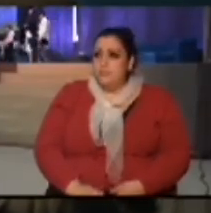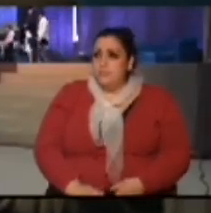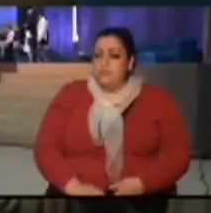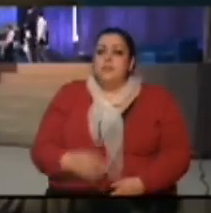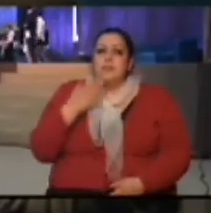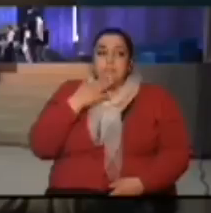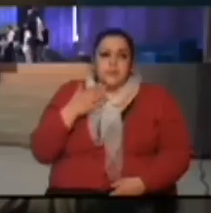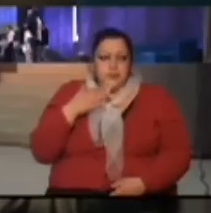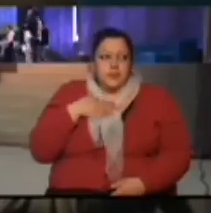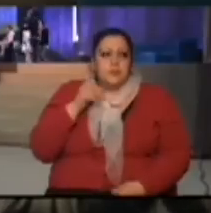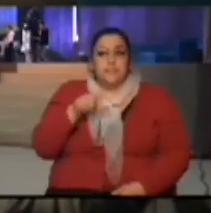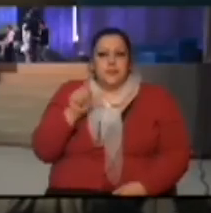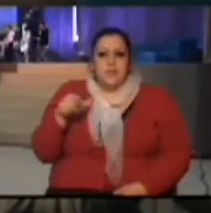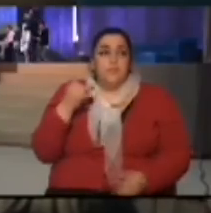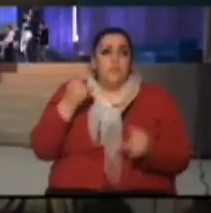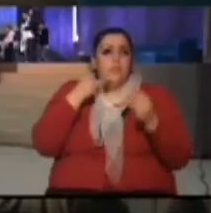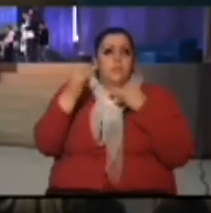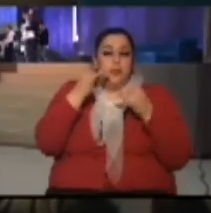Սելի հայր, ես այսօր խոսեցի խոսք,